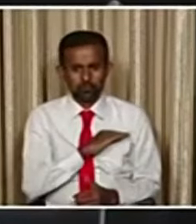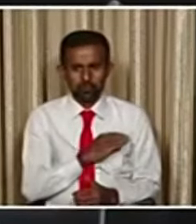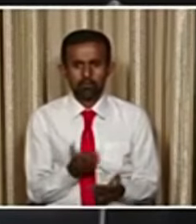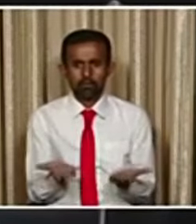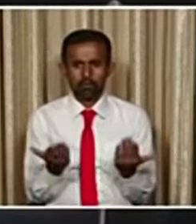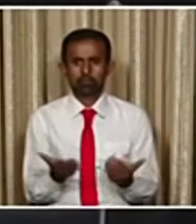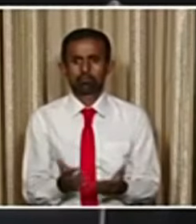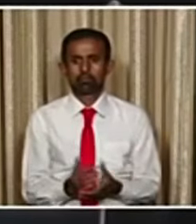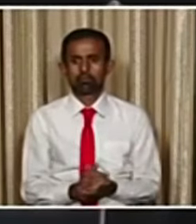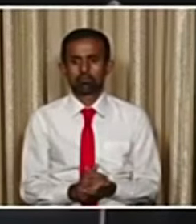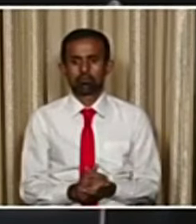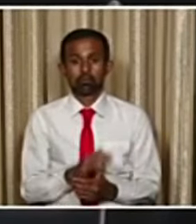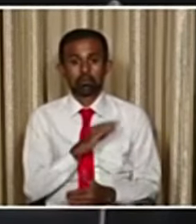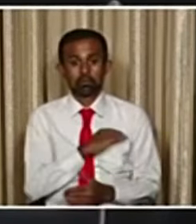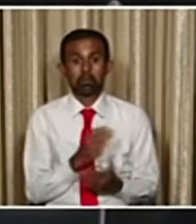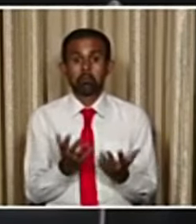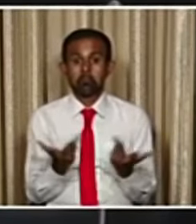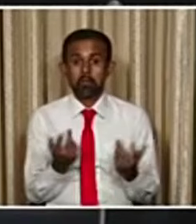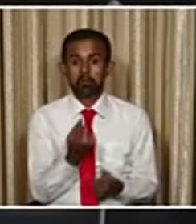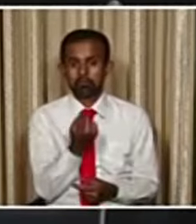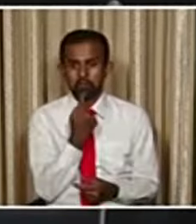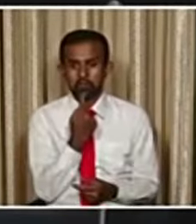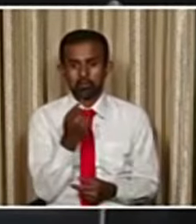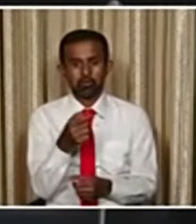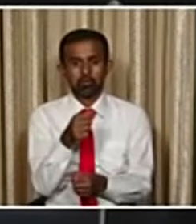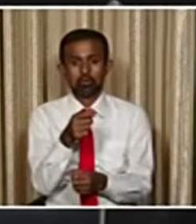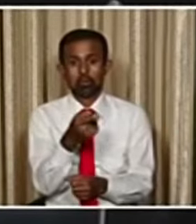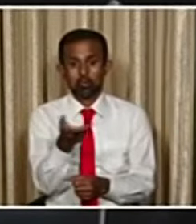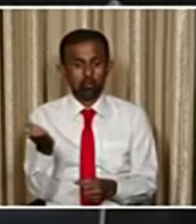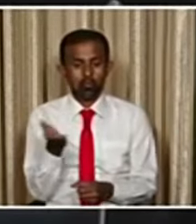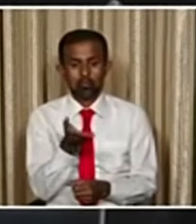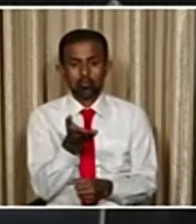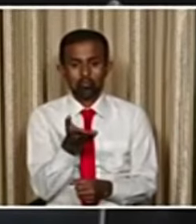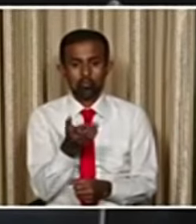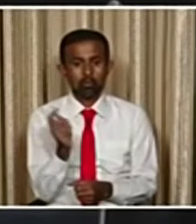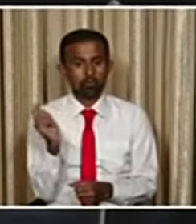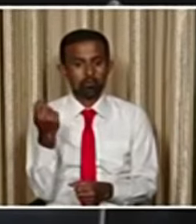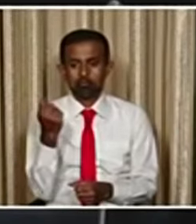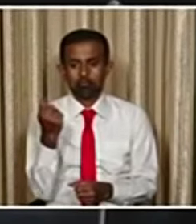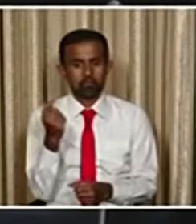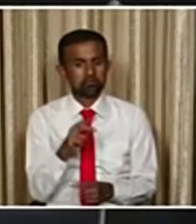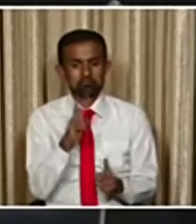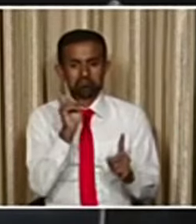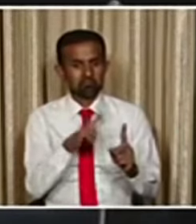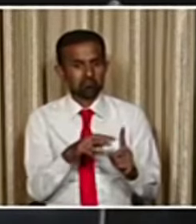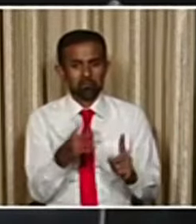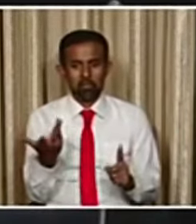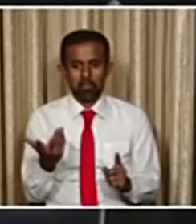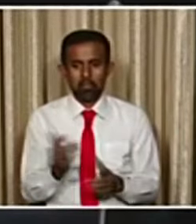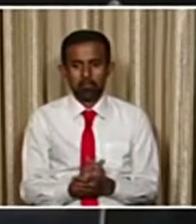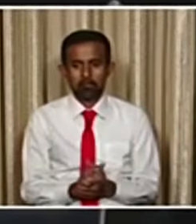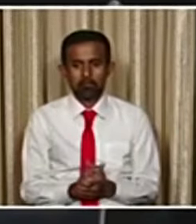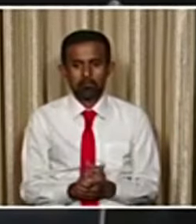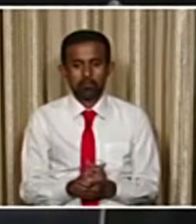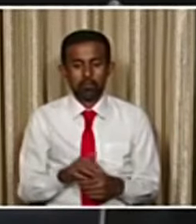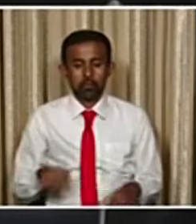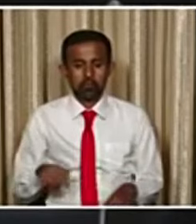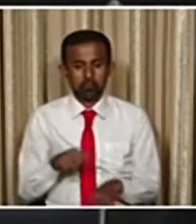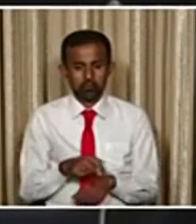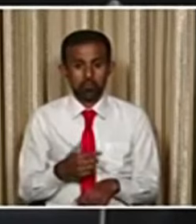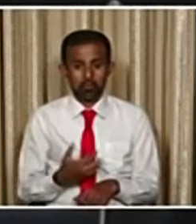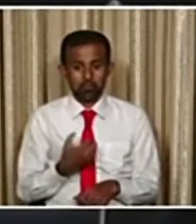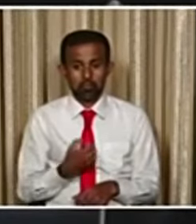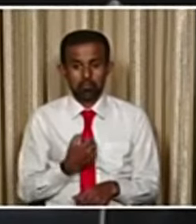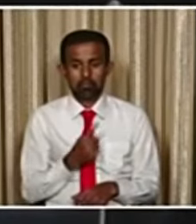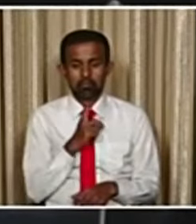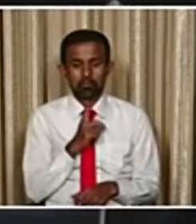ඉන්නකෝ ඉවසගෙන ඉන්න බෑ කියලා කියන්නේ ඔබගේ රජය ඔබේ ඩයග්‍රාමයේ පිළිම කිසි විශ්වාසයක් නැහැ කියන එක මේ කාලය තුල අරගන්න ඕනේ